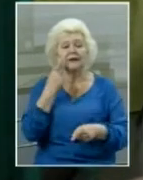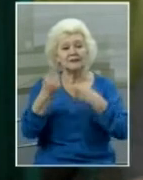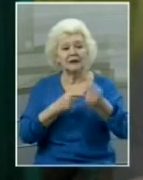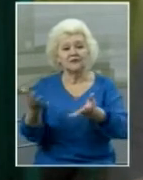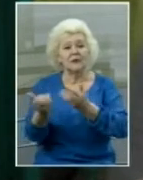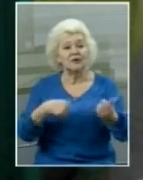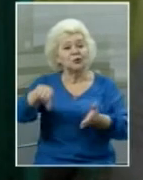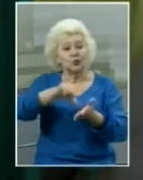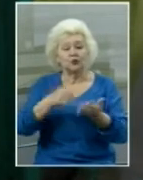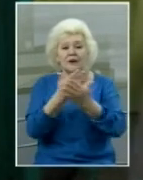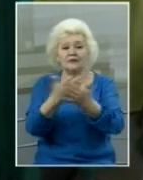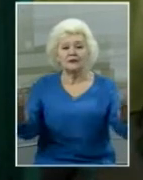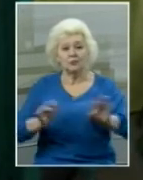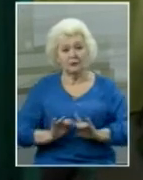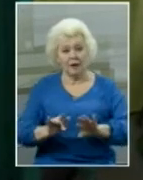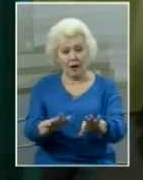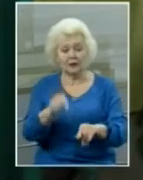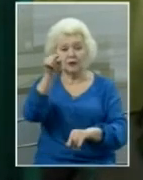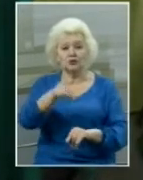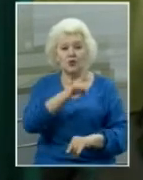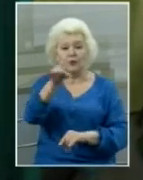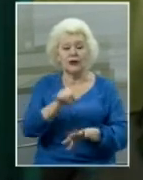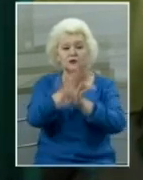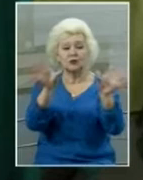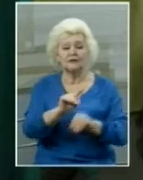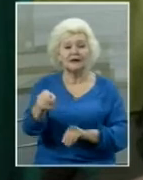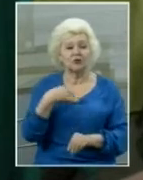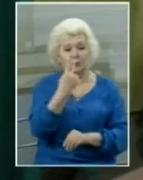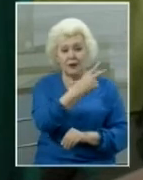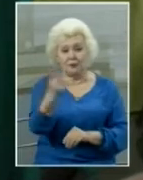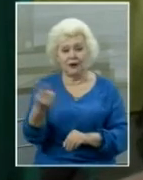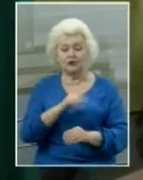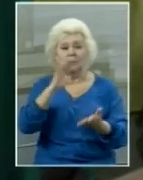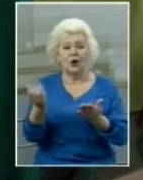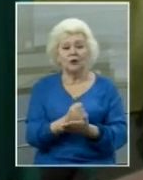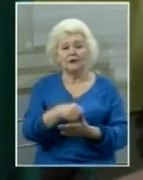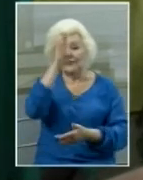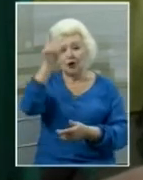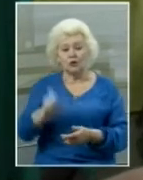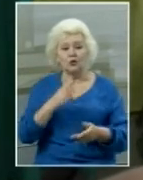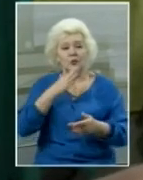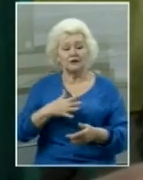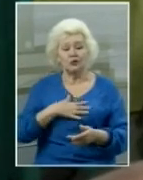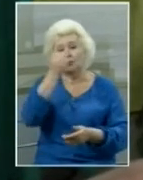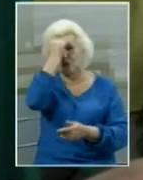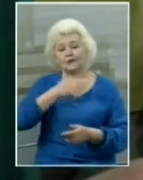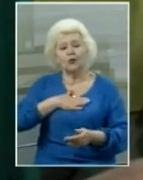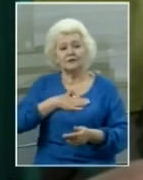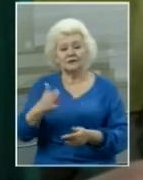беруть участь у різноманітних акціях. Цього разу все, що ми бачимо, отримують хлопці з любов'ю, з